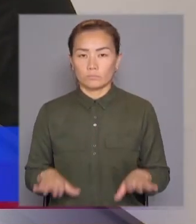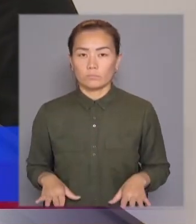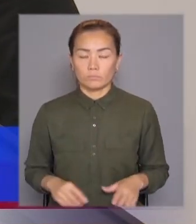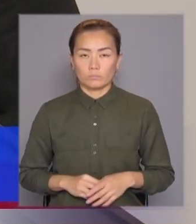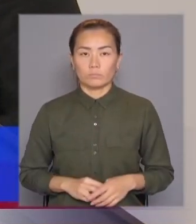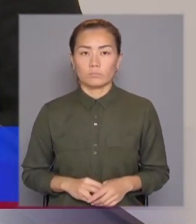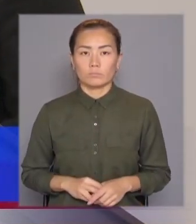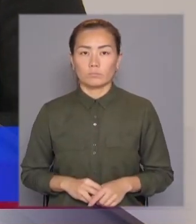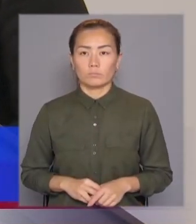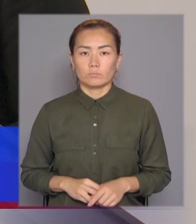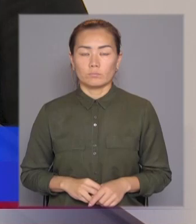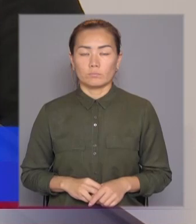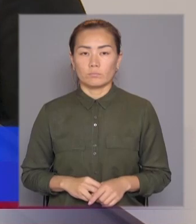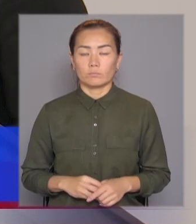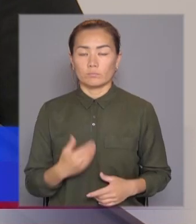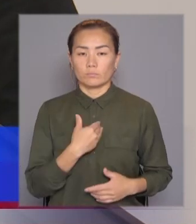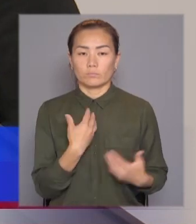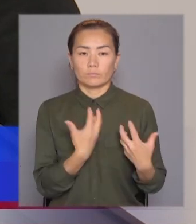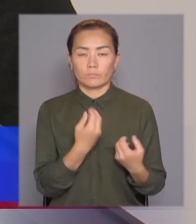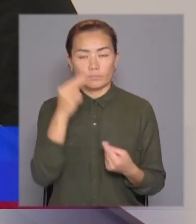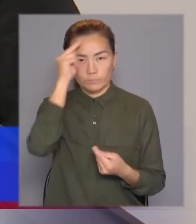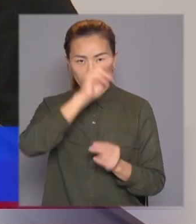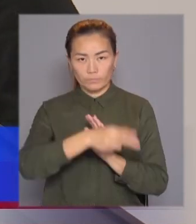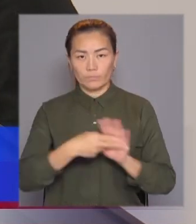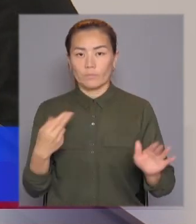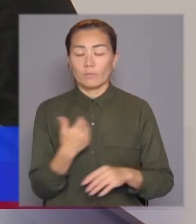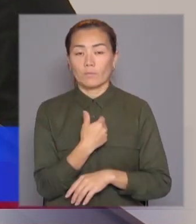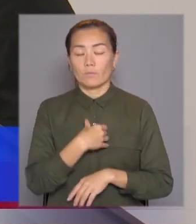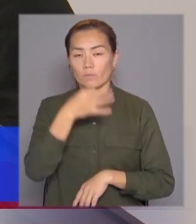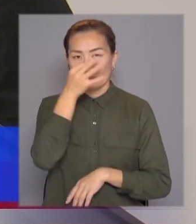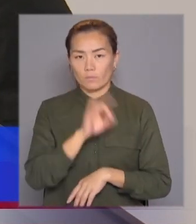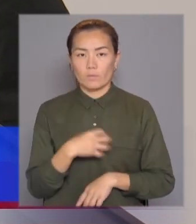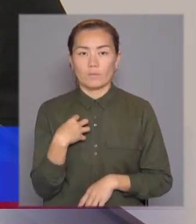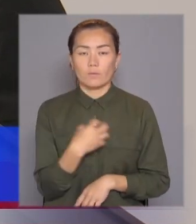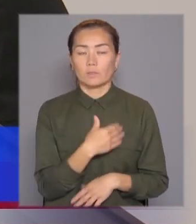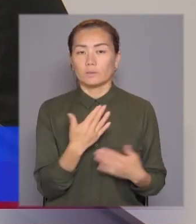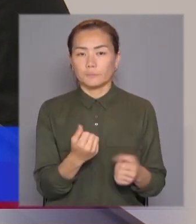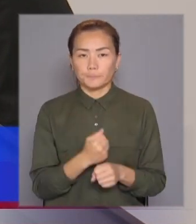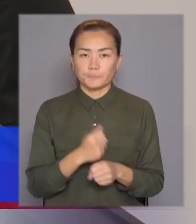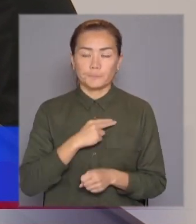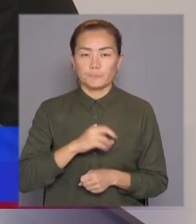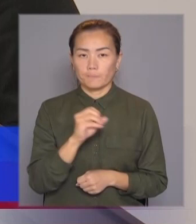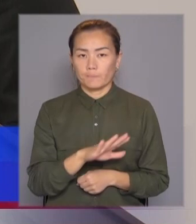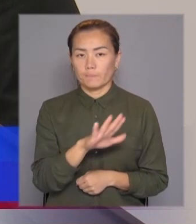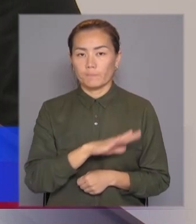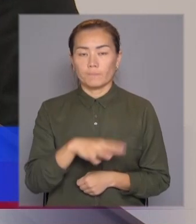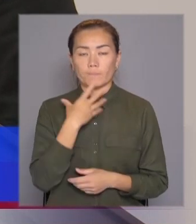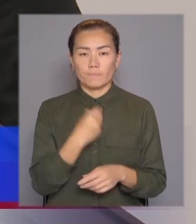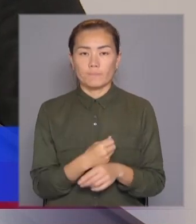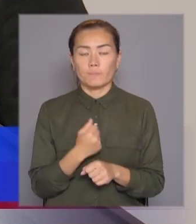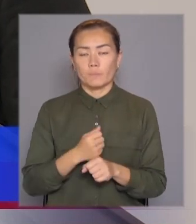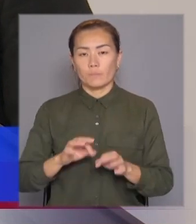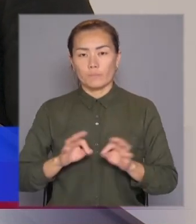несіне бөлім болып тұрады. Стажерлері болғандықтан, жалпы француздар қазір Еуропадағы өз ондай